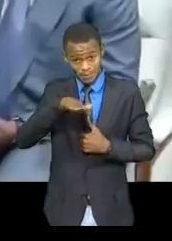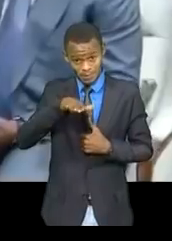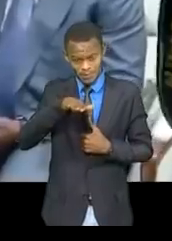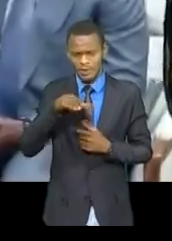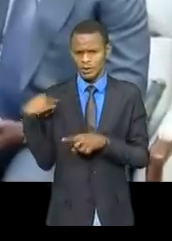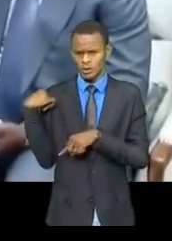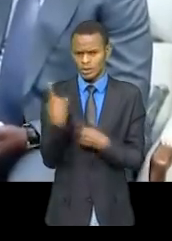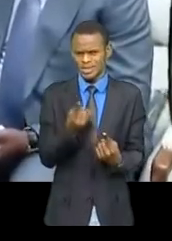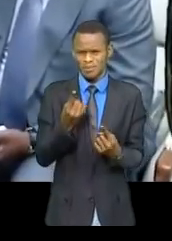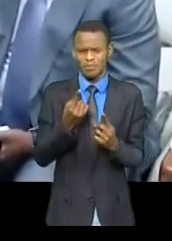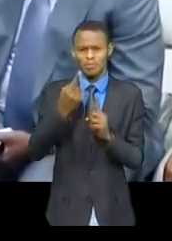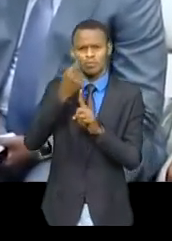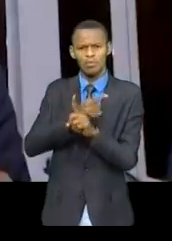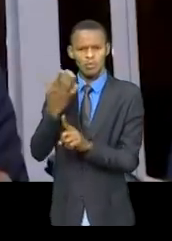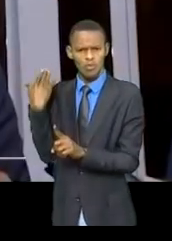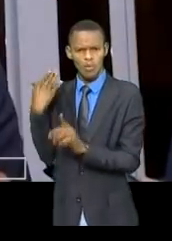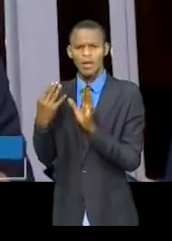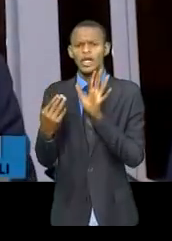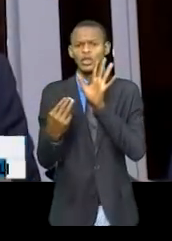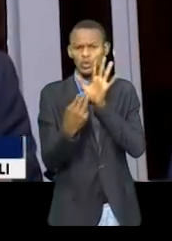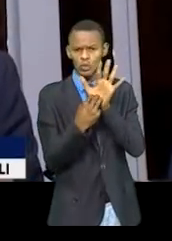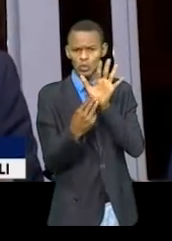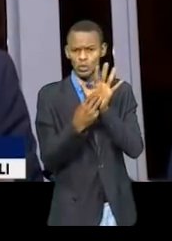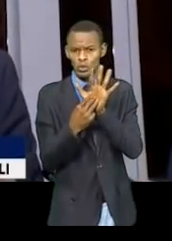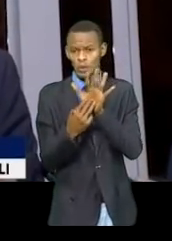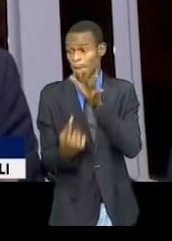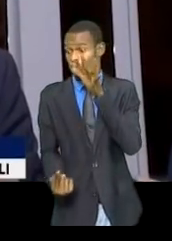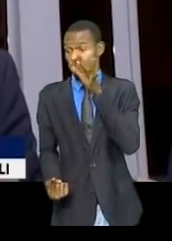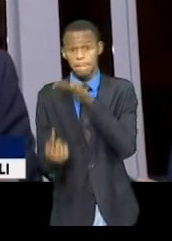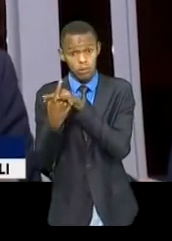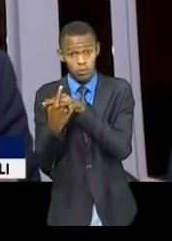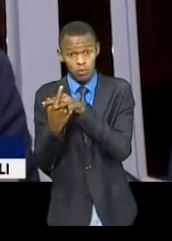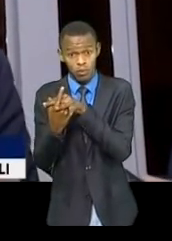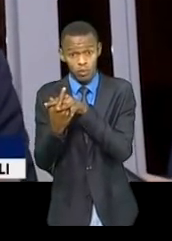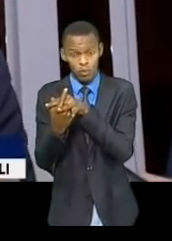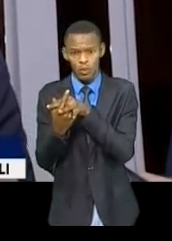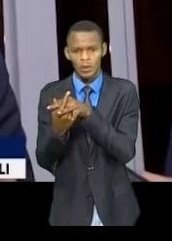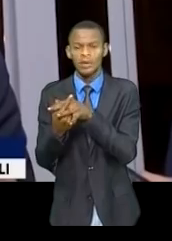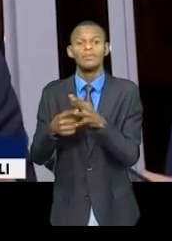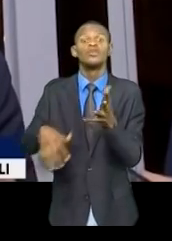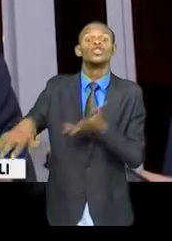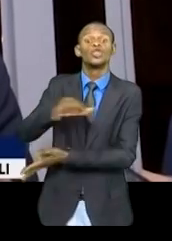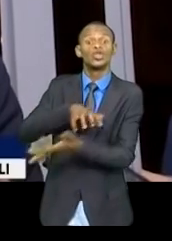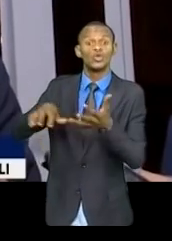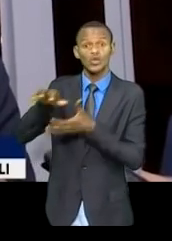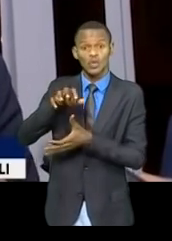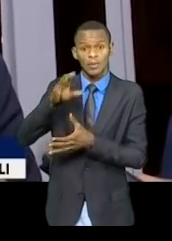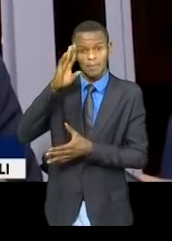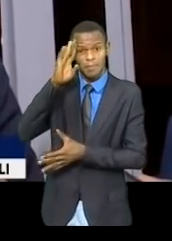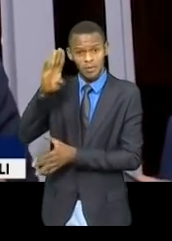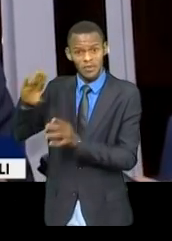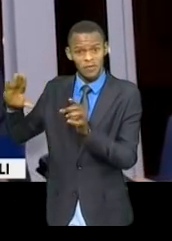difficile suite au coup d'État du mois d'août de l'année dernière. Et ensuite, il y a eu un